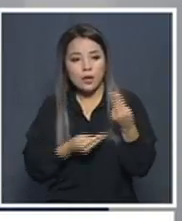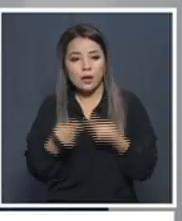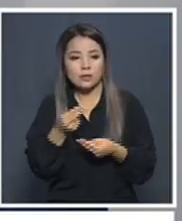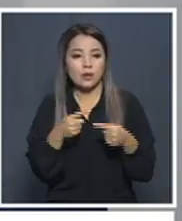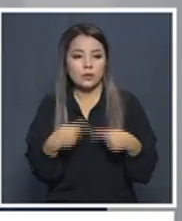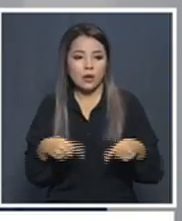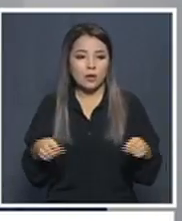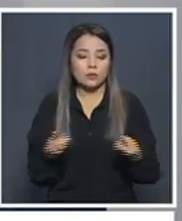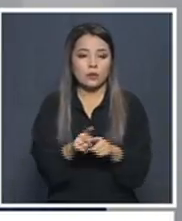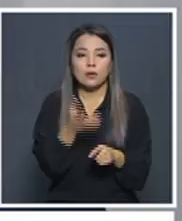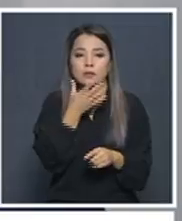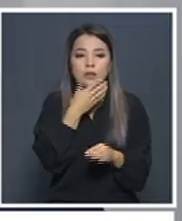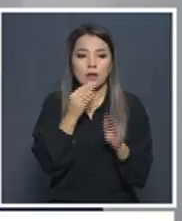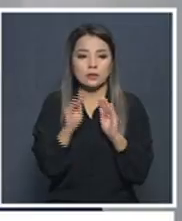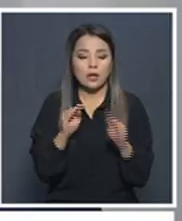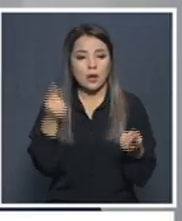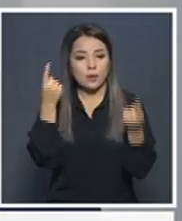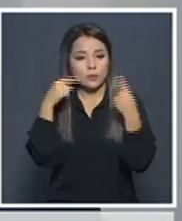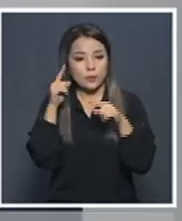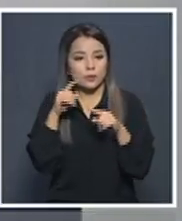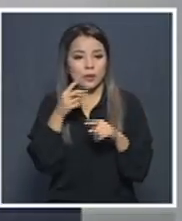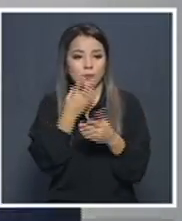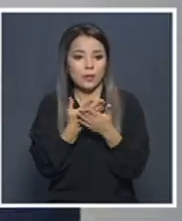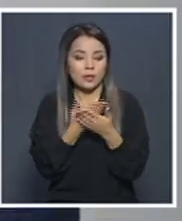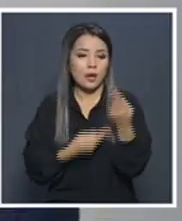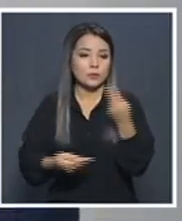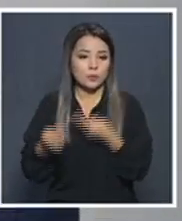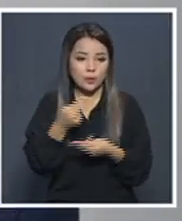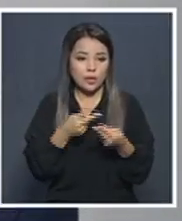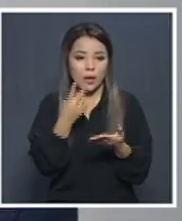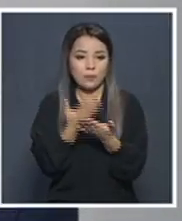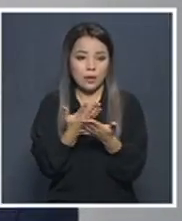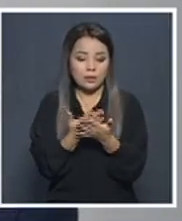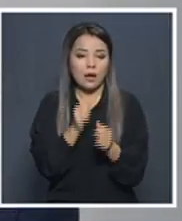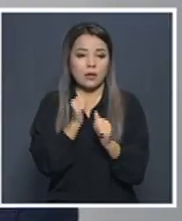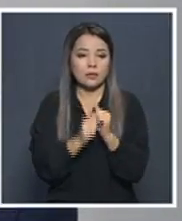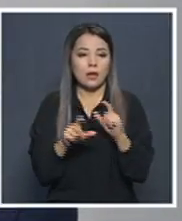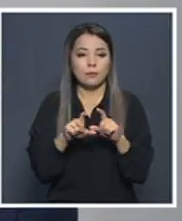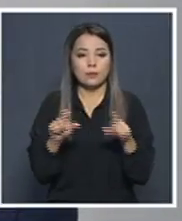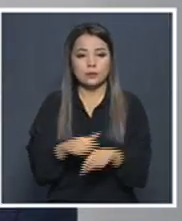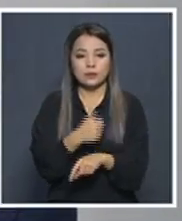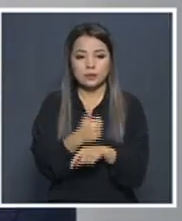жемқорлыққа қарсы өздерінің шығармашылық суреттерін салғыздық та мекеме басшыларына арнайы жолдадық.